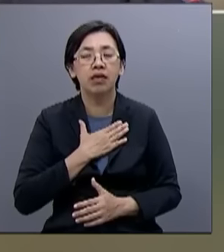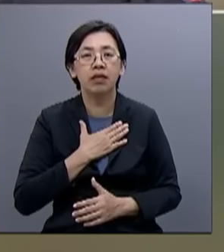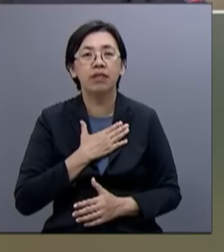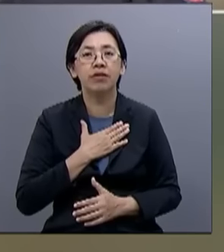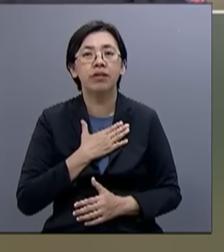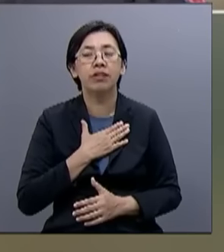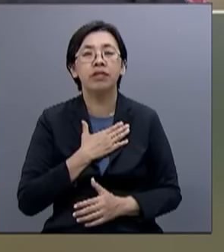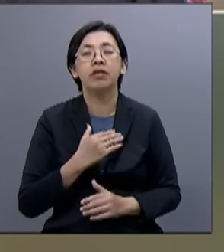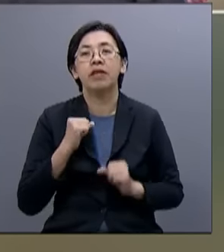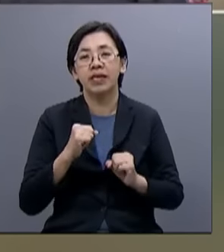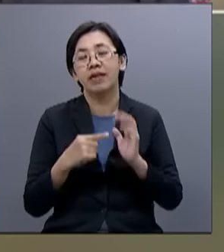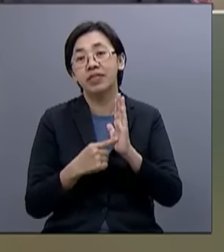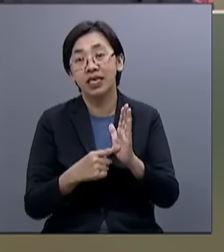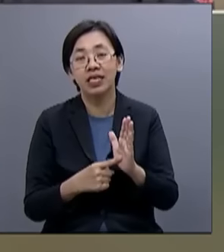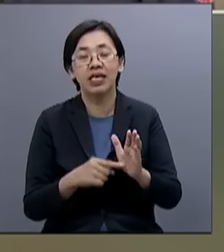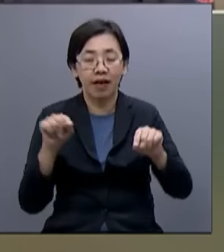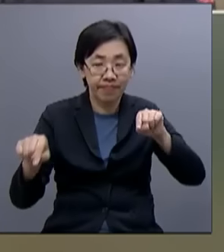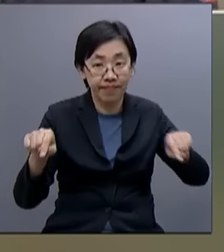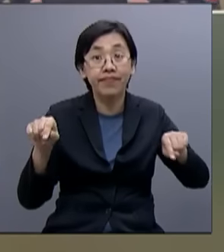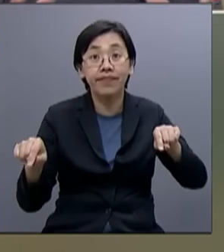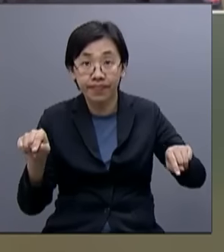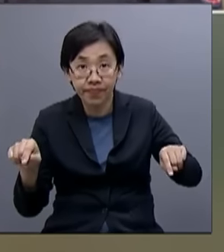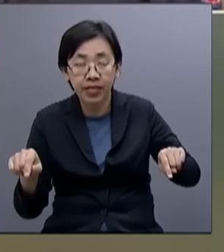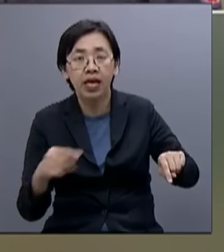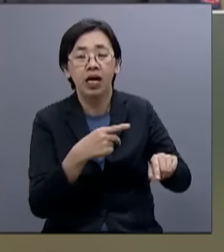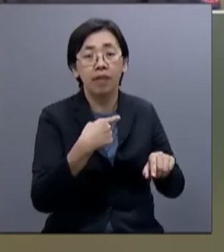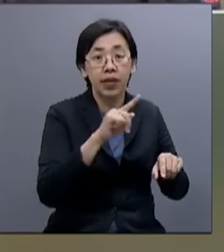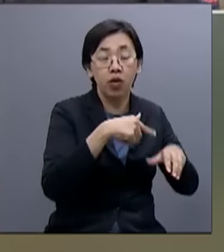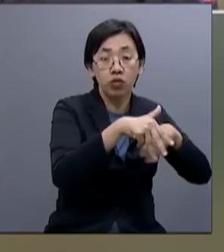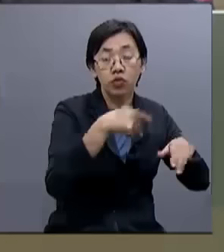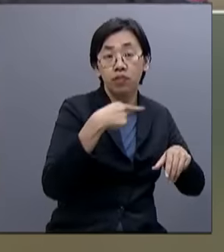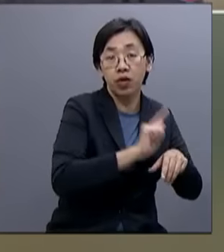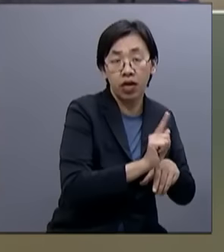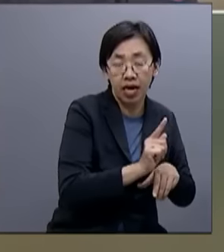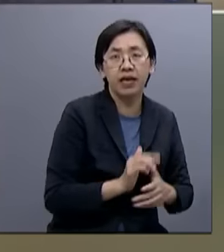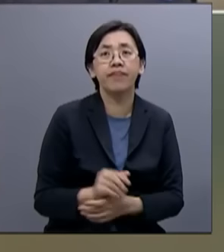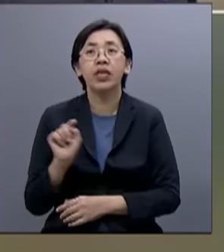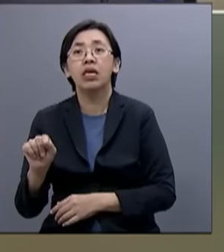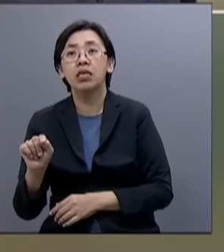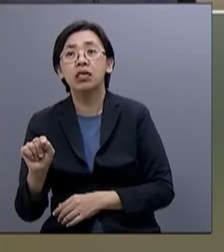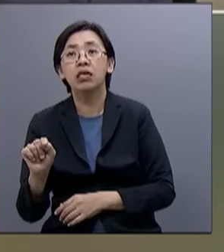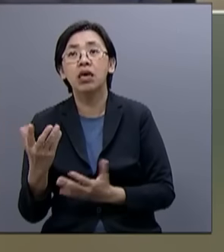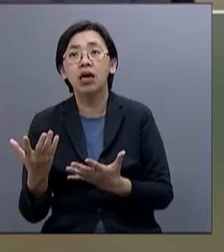นำเสนอสองมุมให้เหนว่าประโยชนที่ชาบานร้รัพยใ